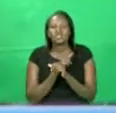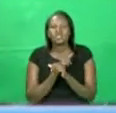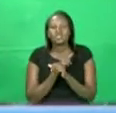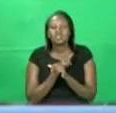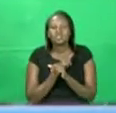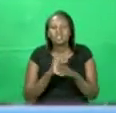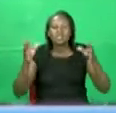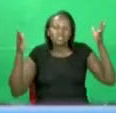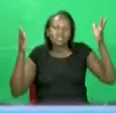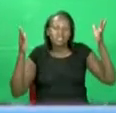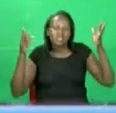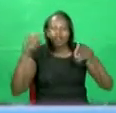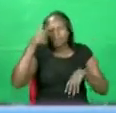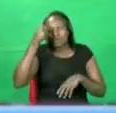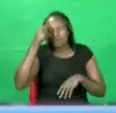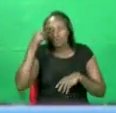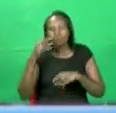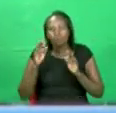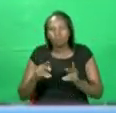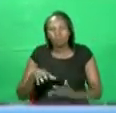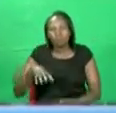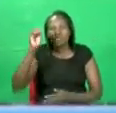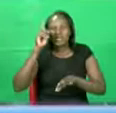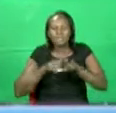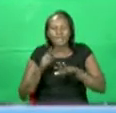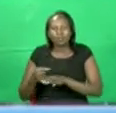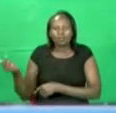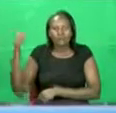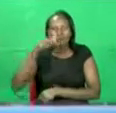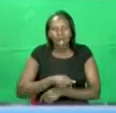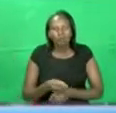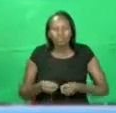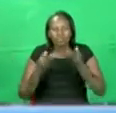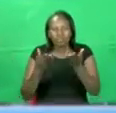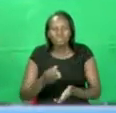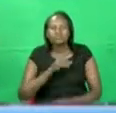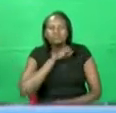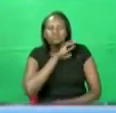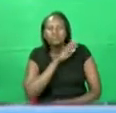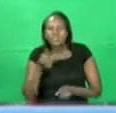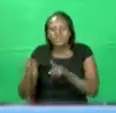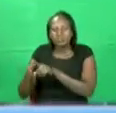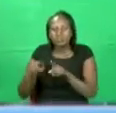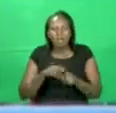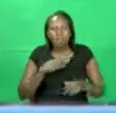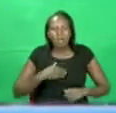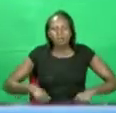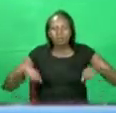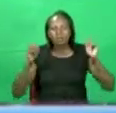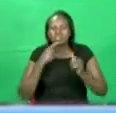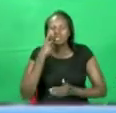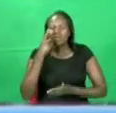Nipongezi kwamba umechukua jukumu kama hili leo hii kuja kuwasilisha malalamisho yenu. Kama vile mkubwa wangu amekwisha sema ni